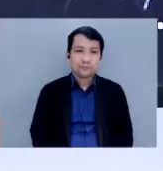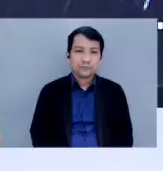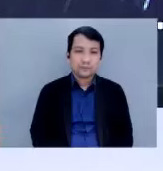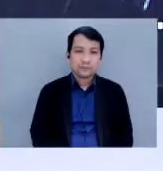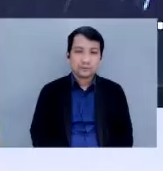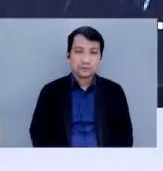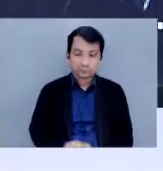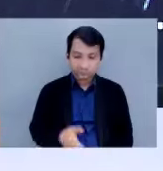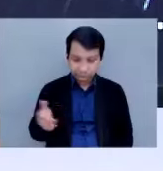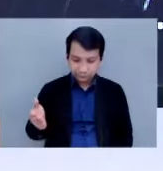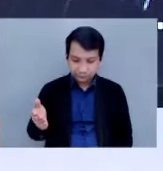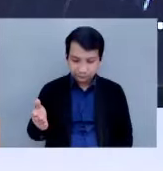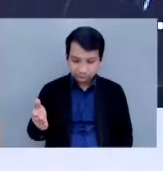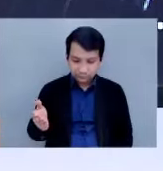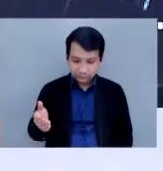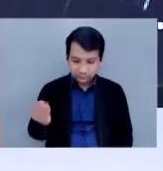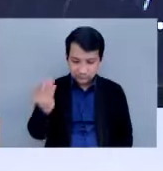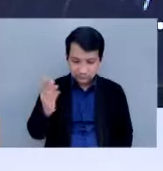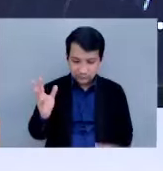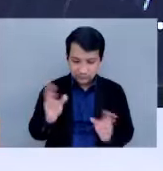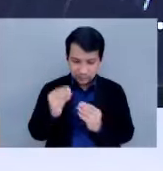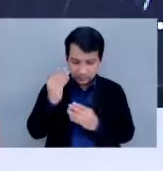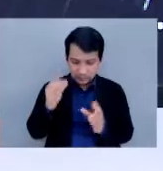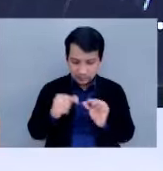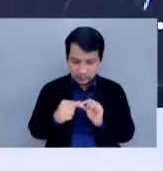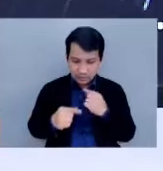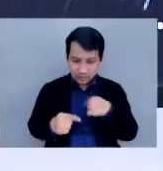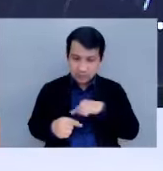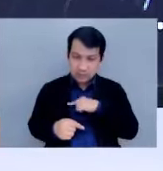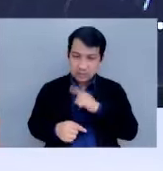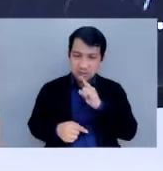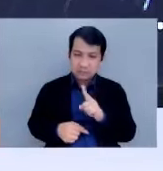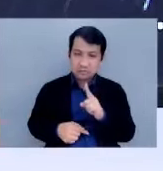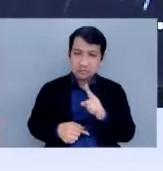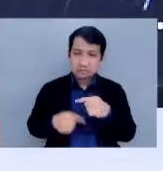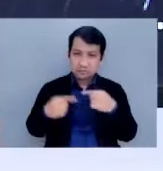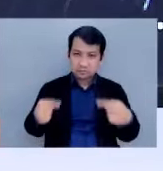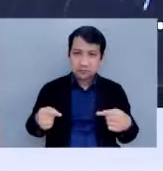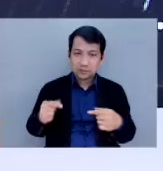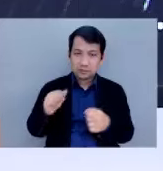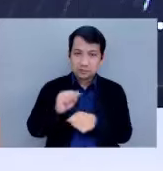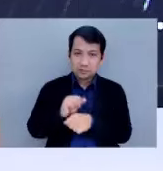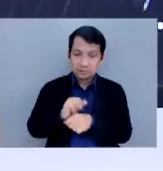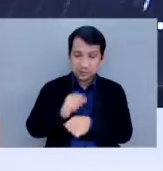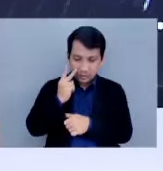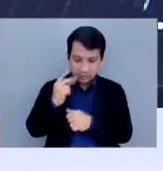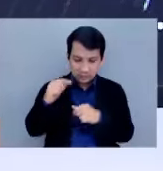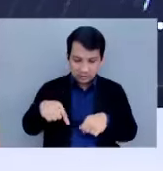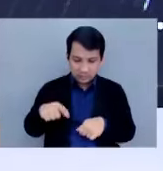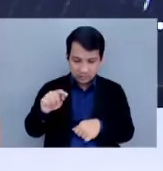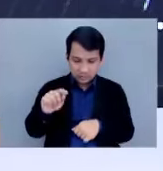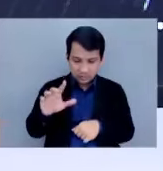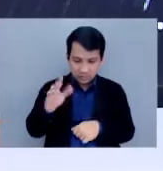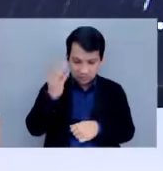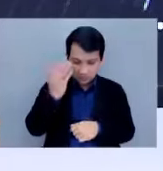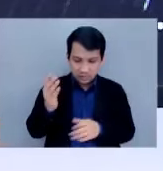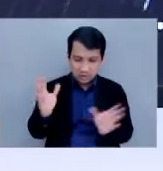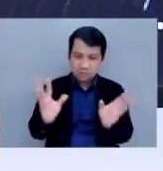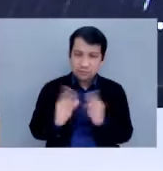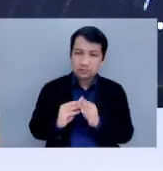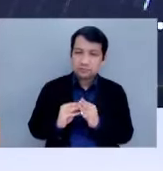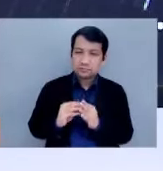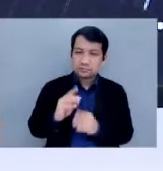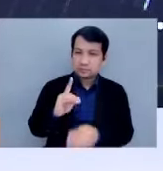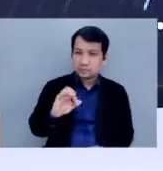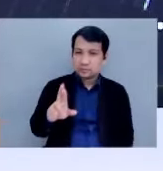of dekalidad ng mga programa, may ganyan din tayong palabas na mapapanood dito sa TV5. Gaya ng Dreamscape series na